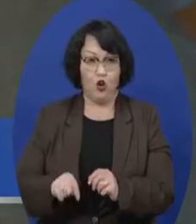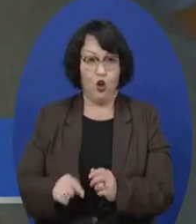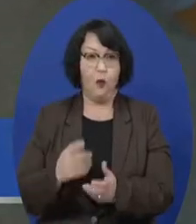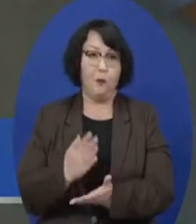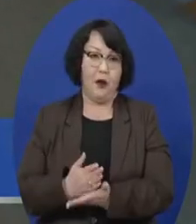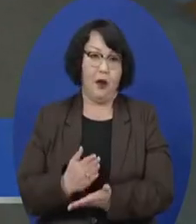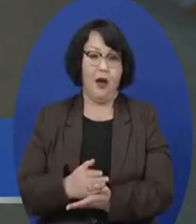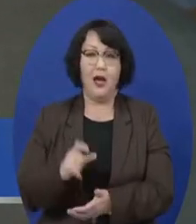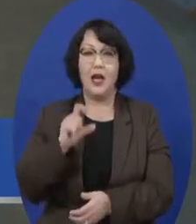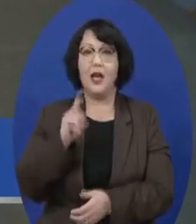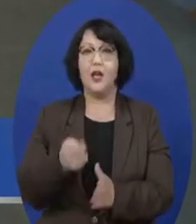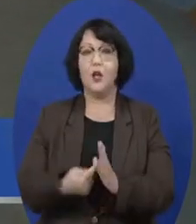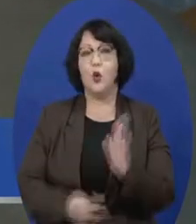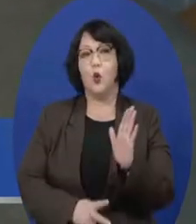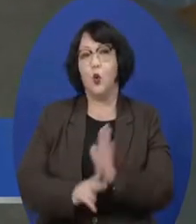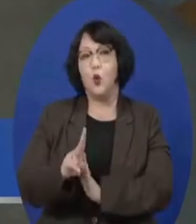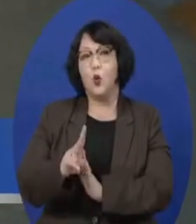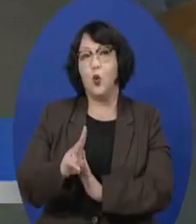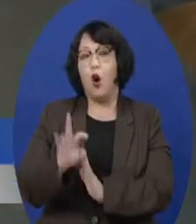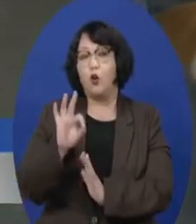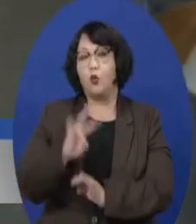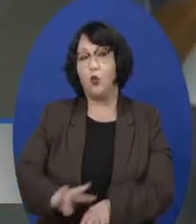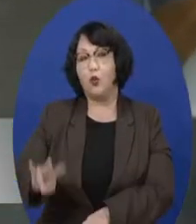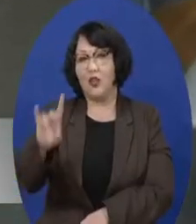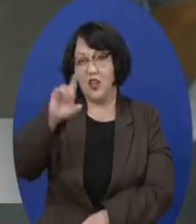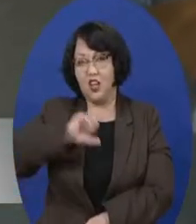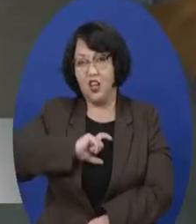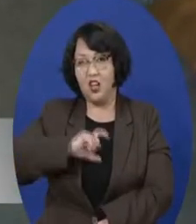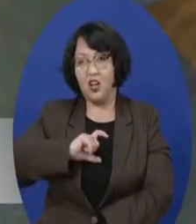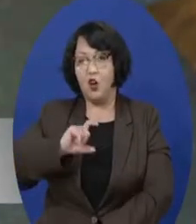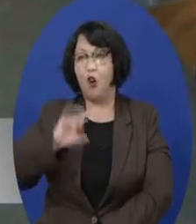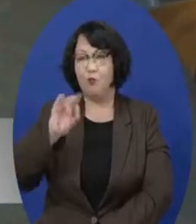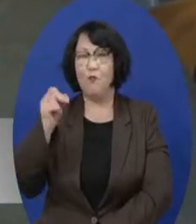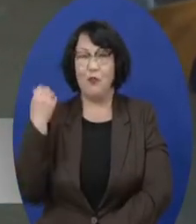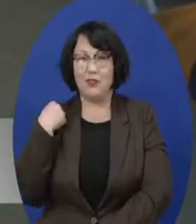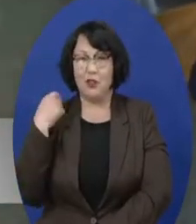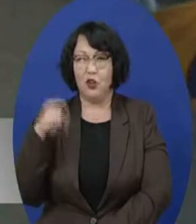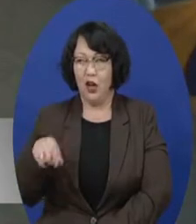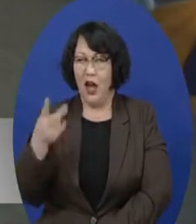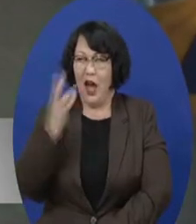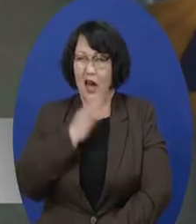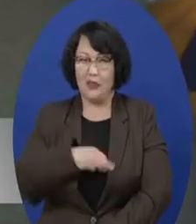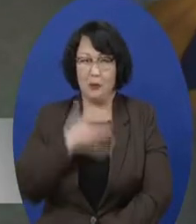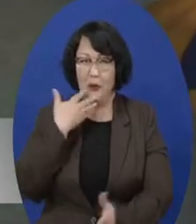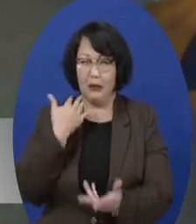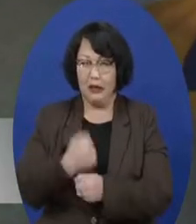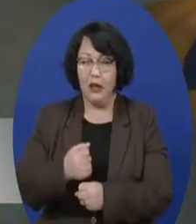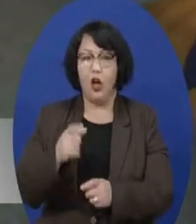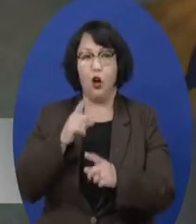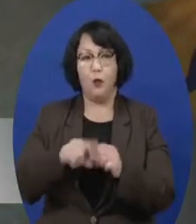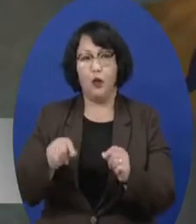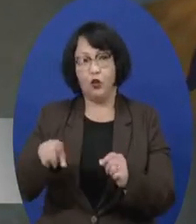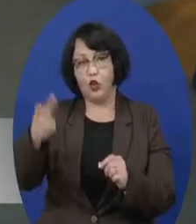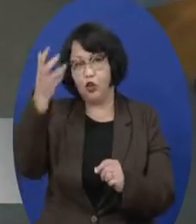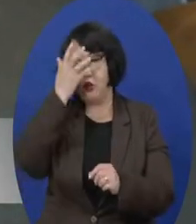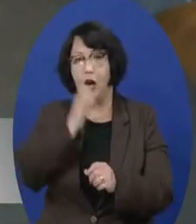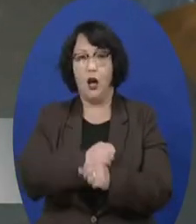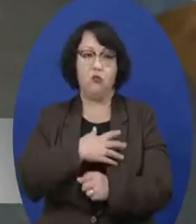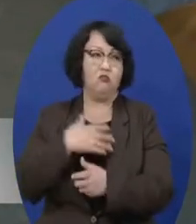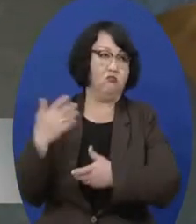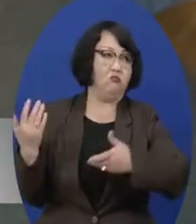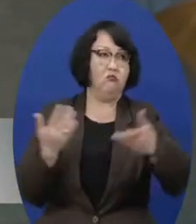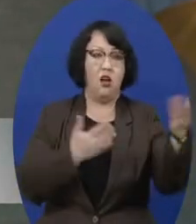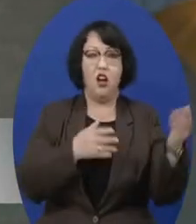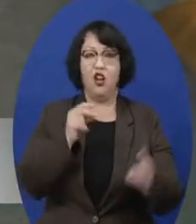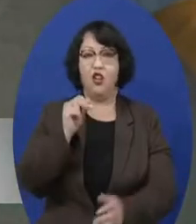их үүсвэрийг орон нутгийн өмчөөс төрийн өмч рүү шилжүүлэх ийм одоо боломжтойгоос бидэнд гаргаж өгөөч. Тэгвэл